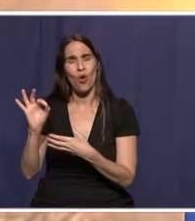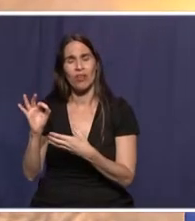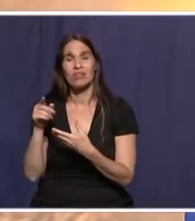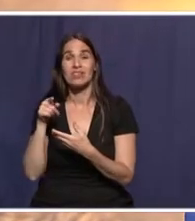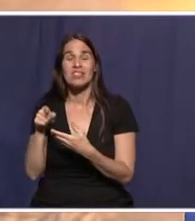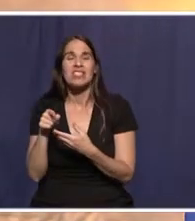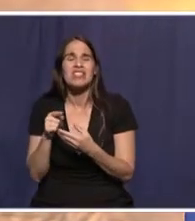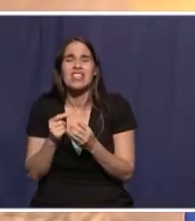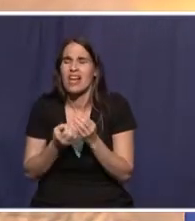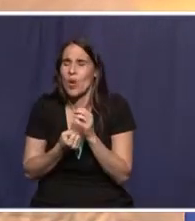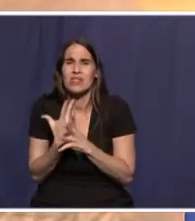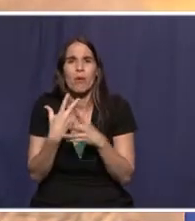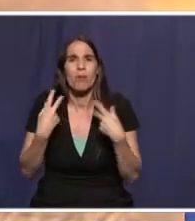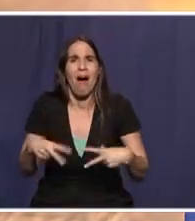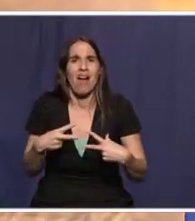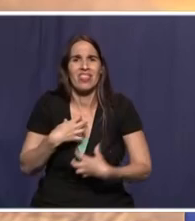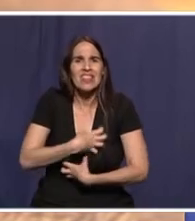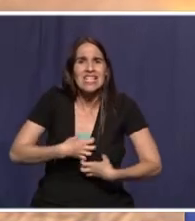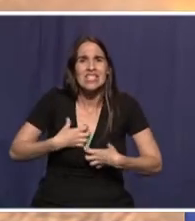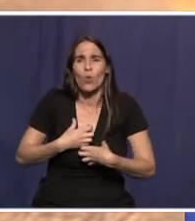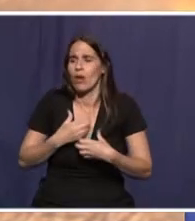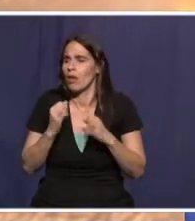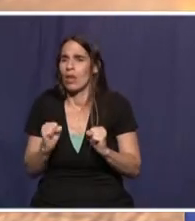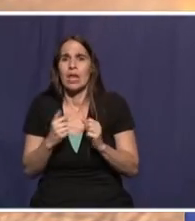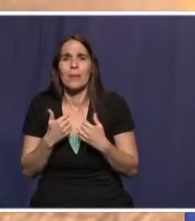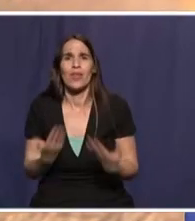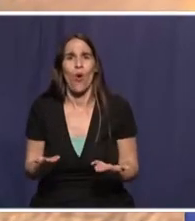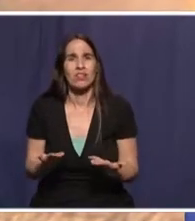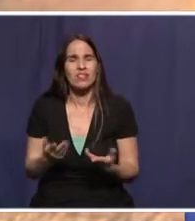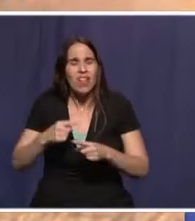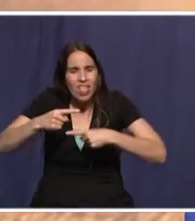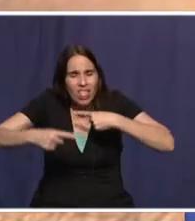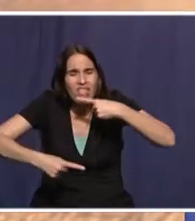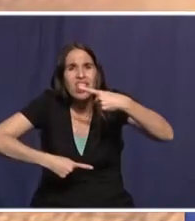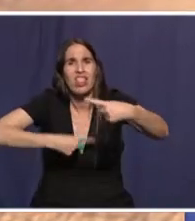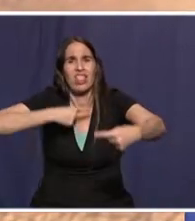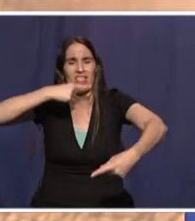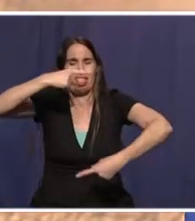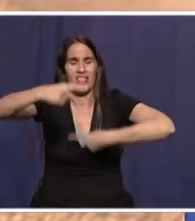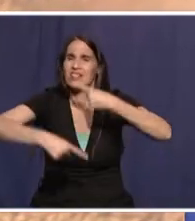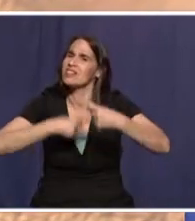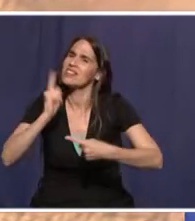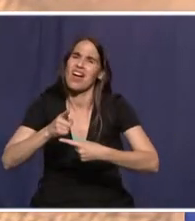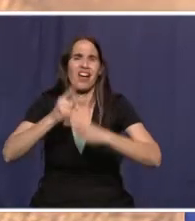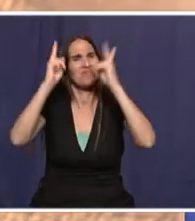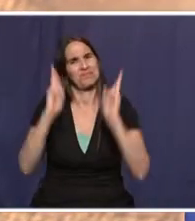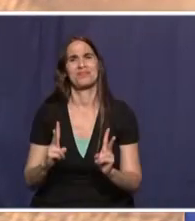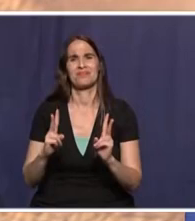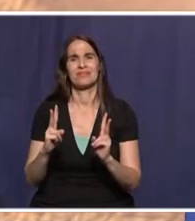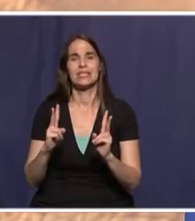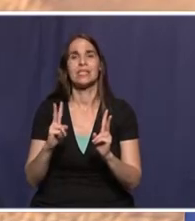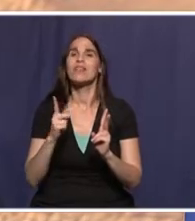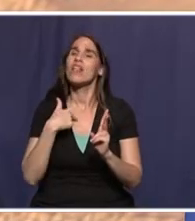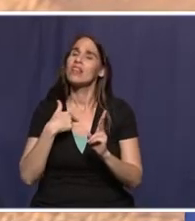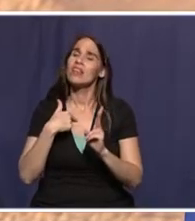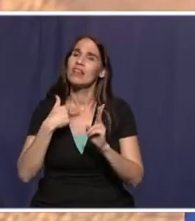יעורר פחד ותסכול ואי ביטחון. ושוב, אותו מעגל שאנחנו חייבים וחייבות לשבור, ואני מקדישה